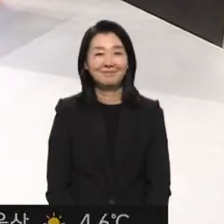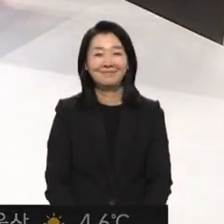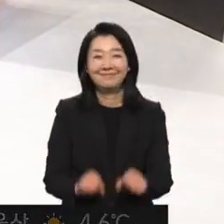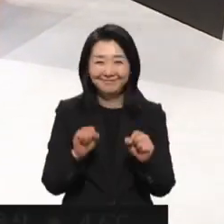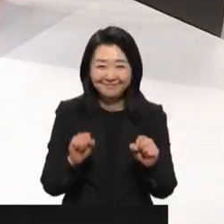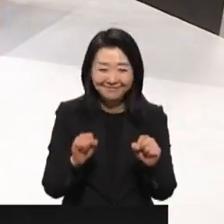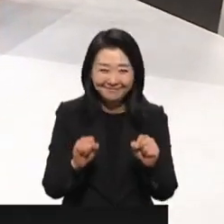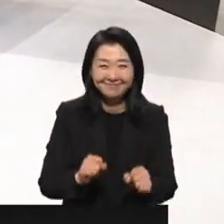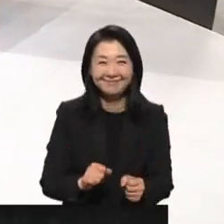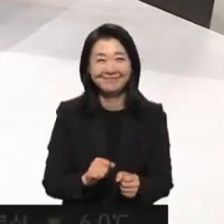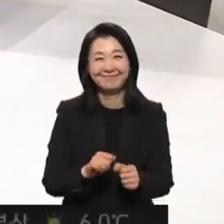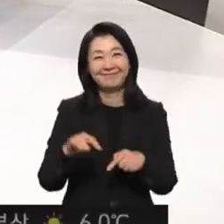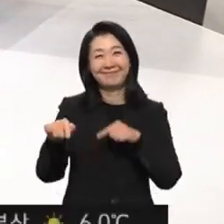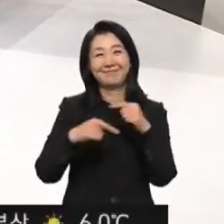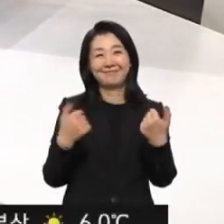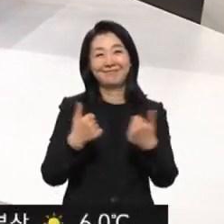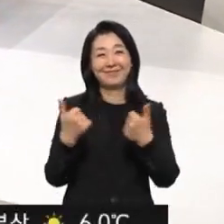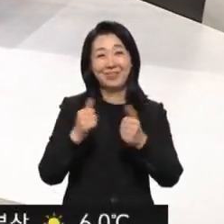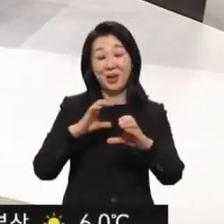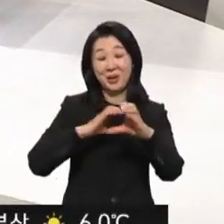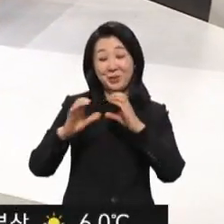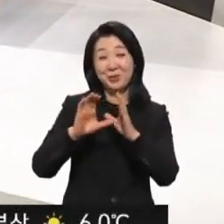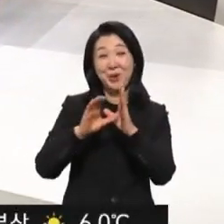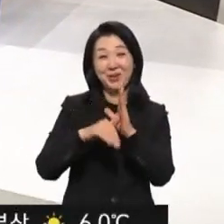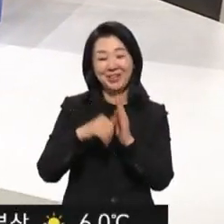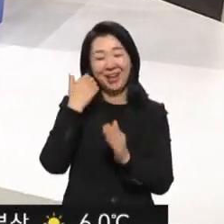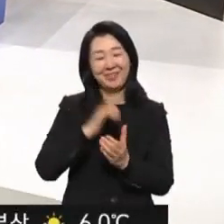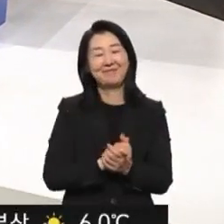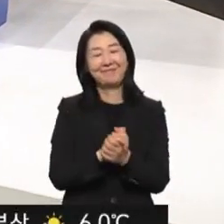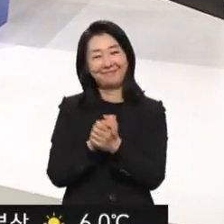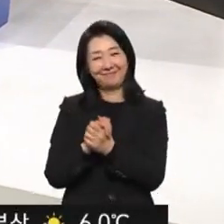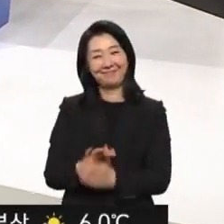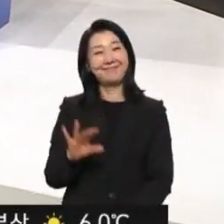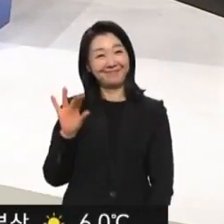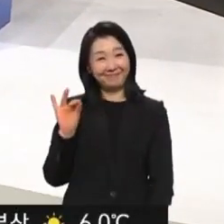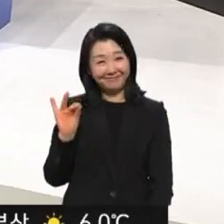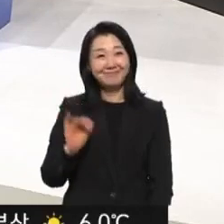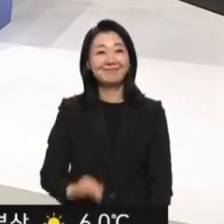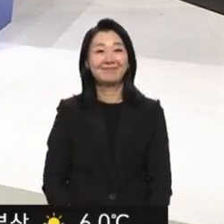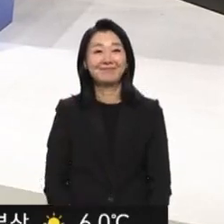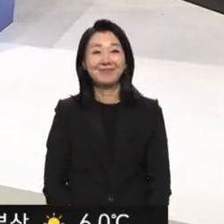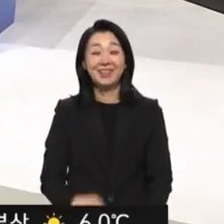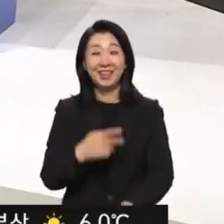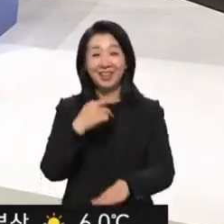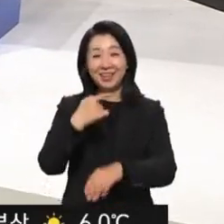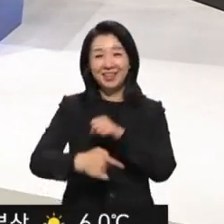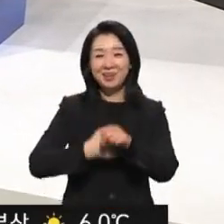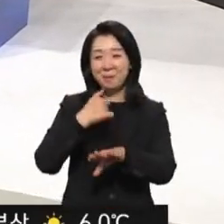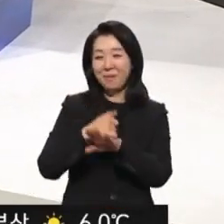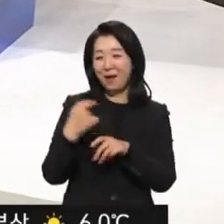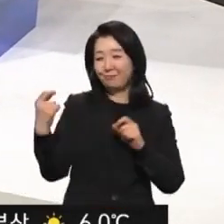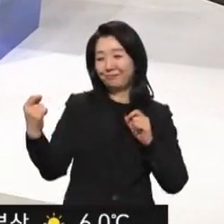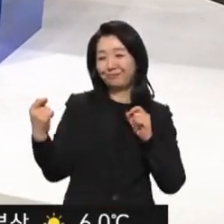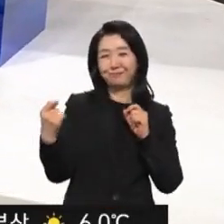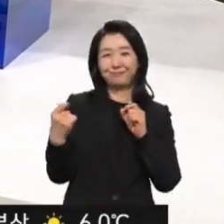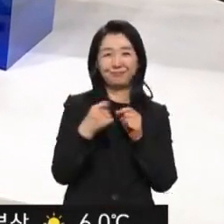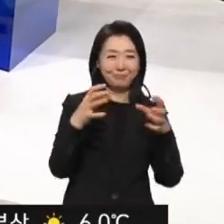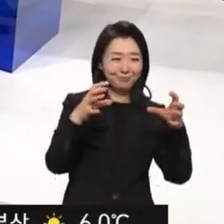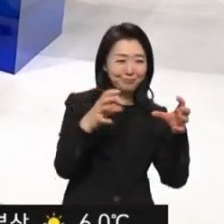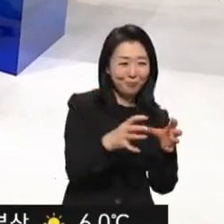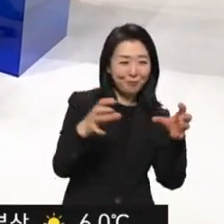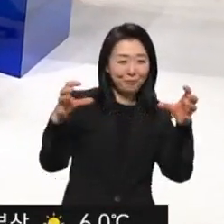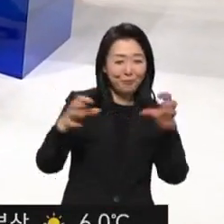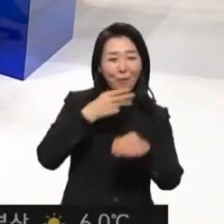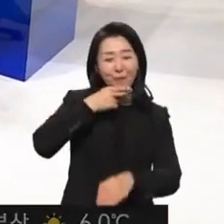네, 안녕하세요. 정치부의 소통 시간 다정한 백다혜 반장입니다. 네, 연말이 다가오면서 각종 모임이나 회식